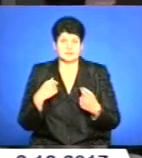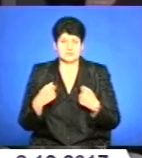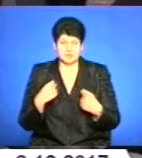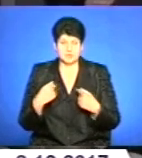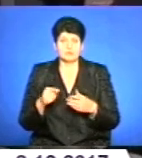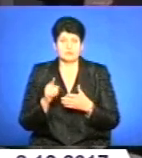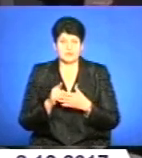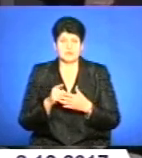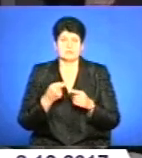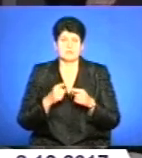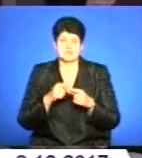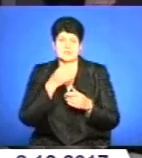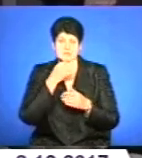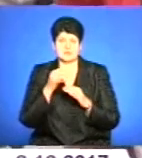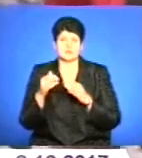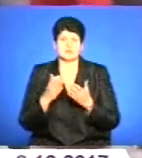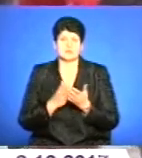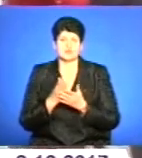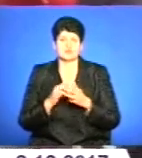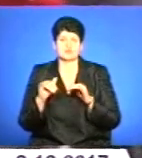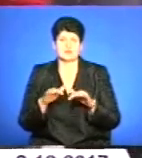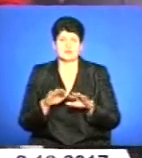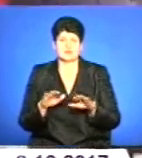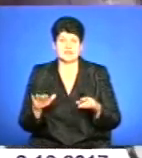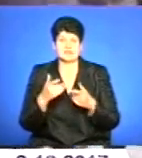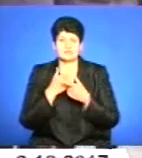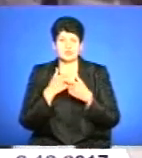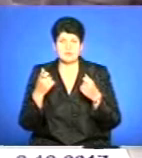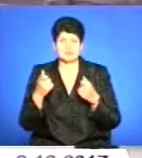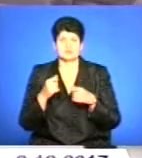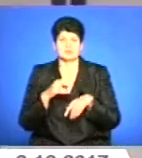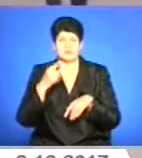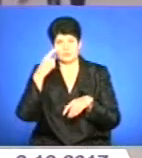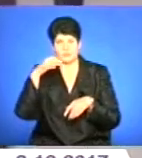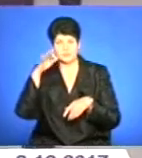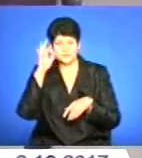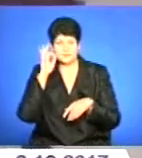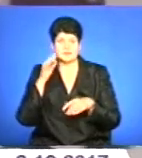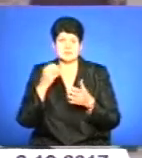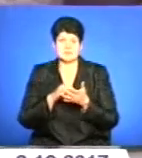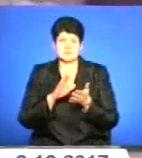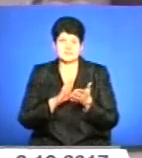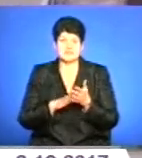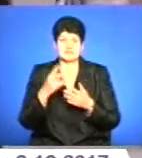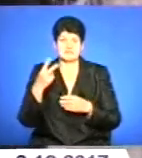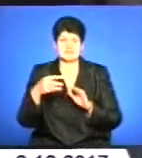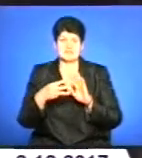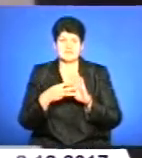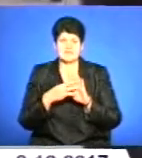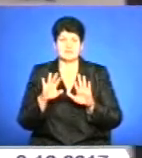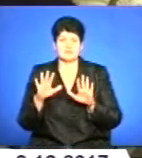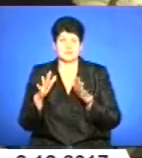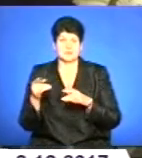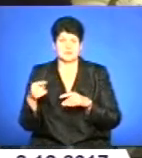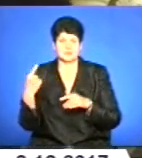повинні інформувати про це службу у справах дітей. За інформацією правоохоронців, з початку року на Тернопільщині зафіксували 28 випадків насилля